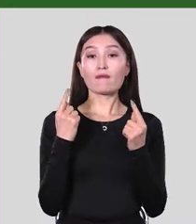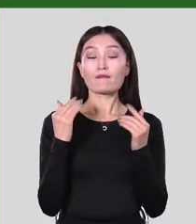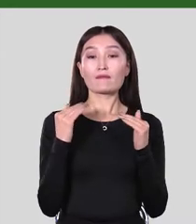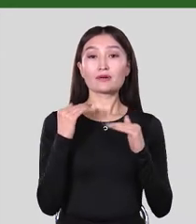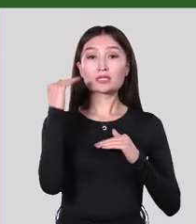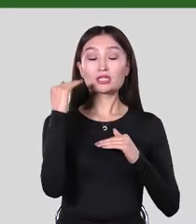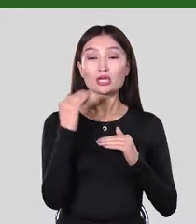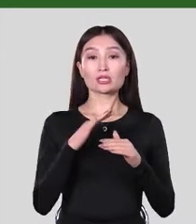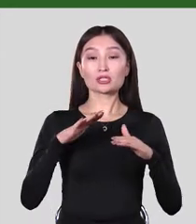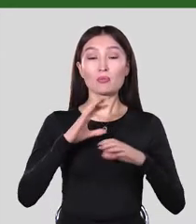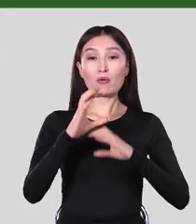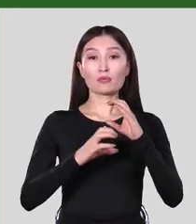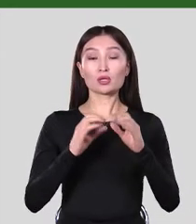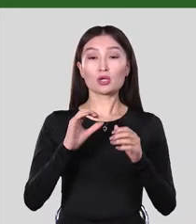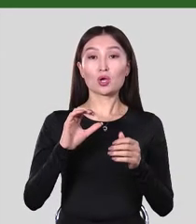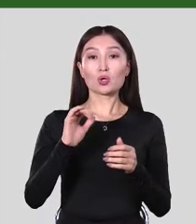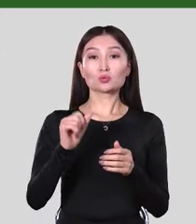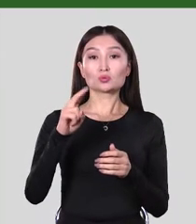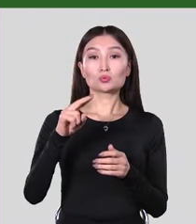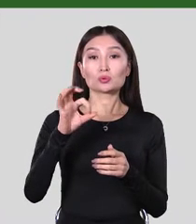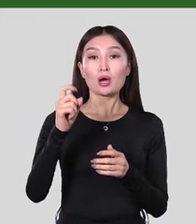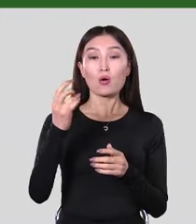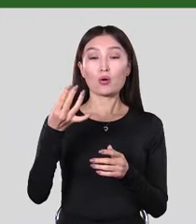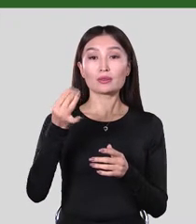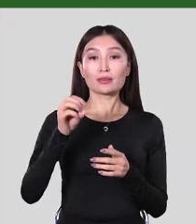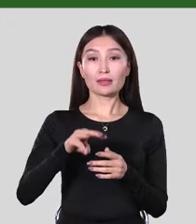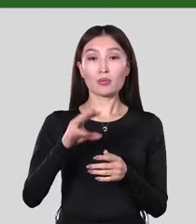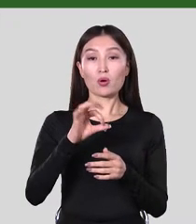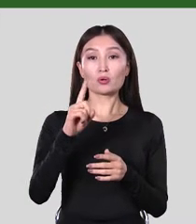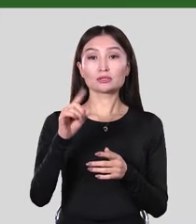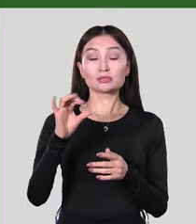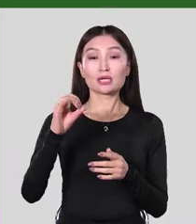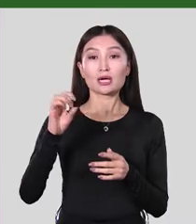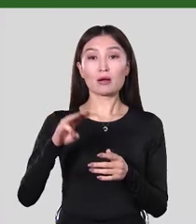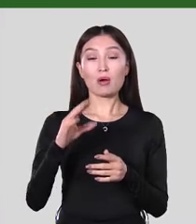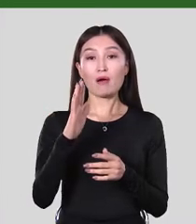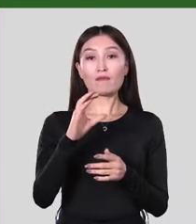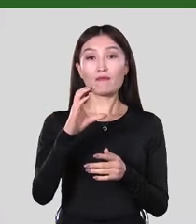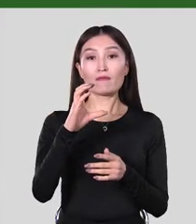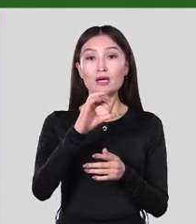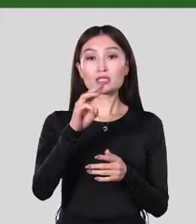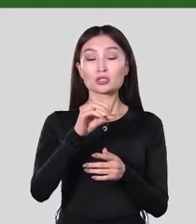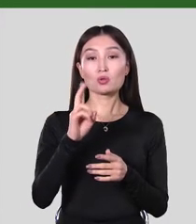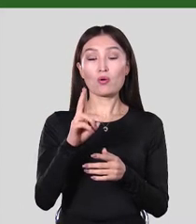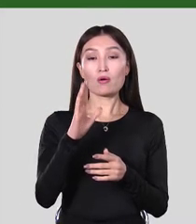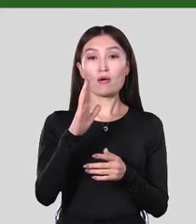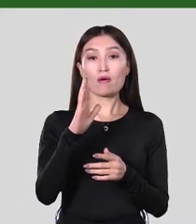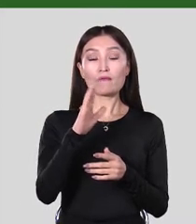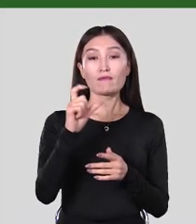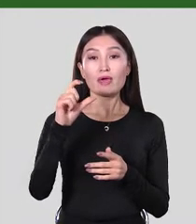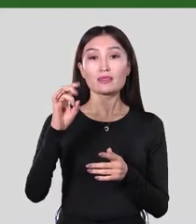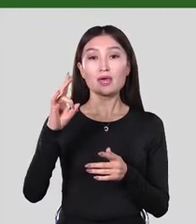мире судоходным озером. И, наконец, на востоке региона, в Колумбии, Венесуэле и